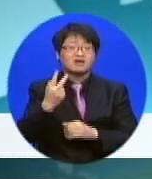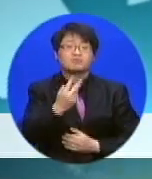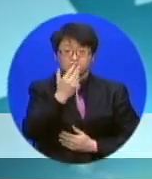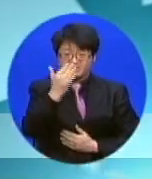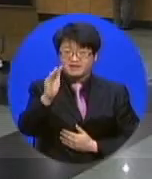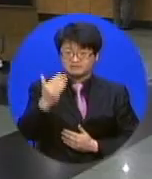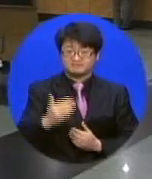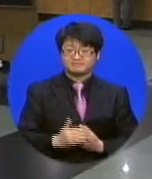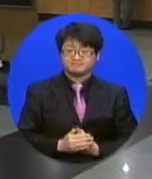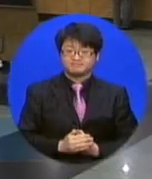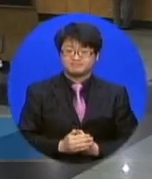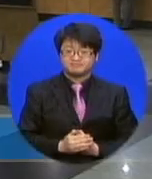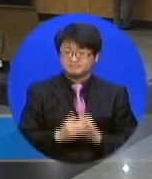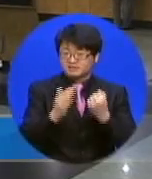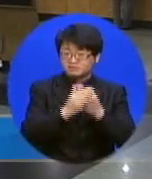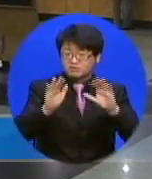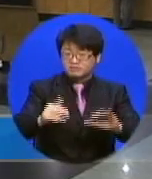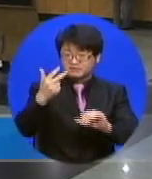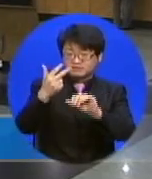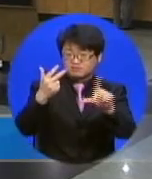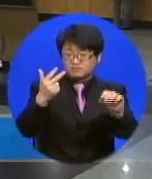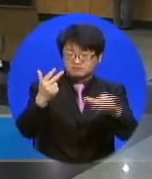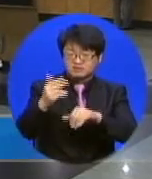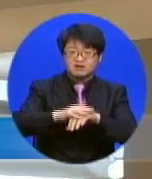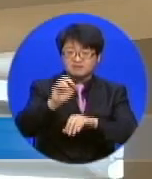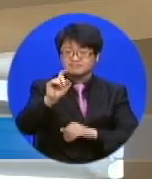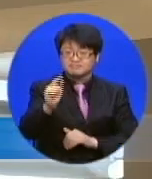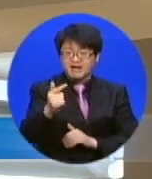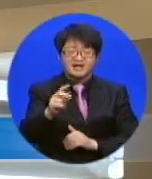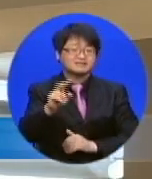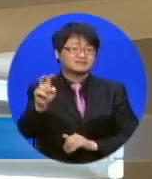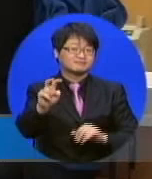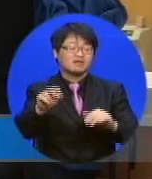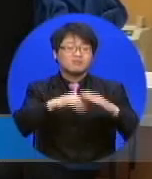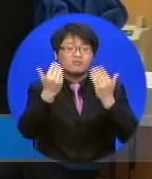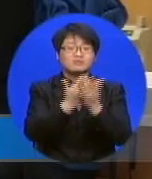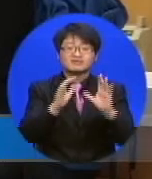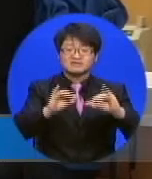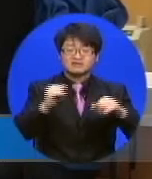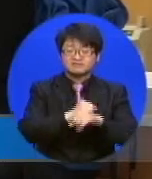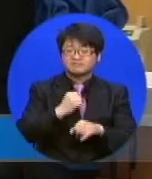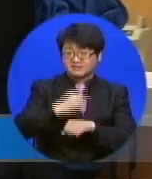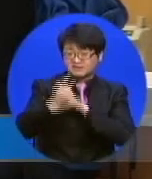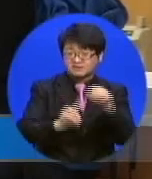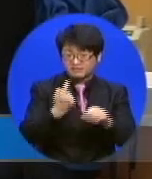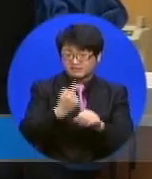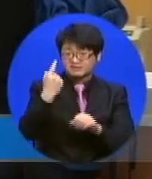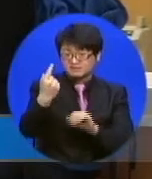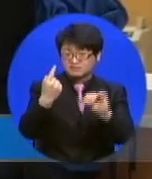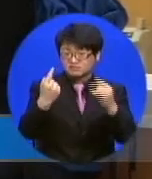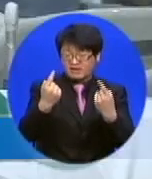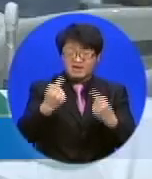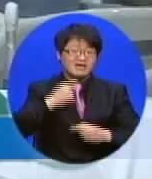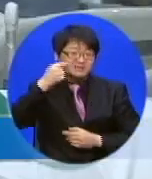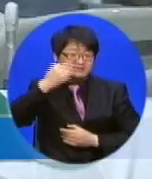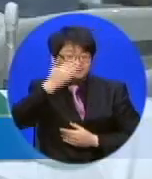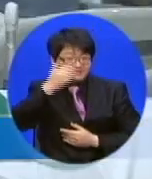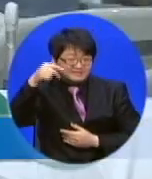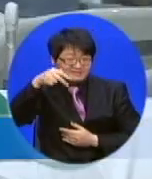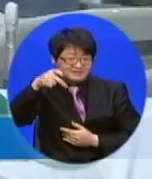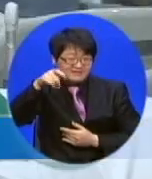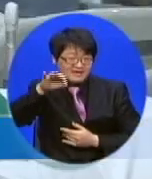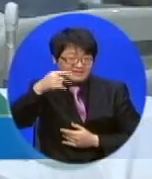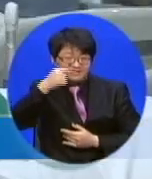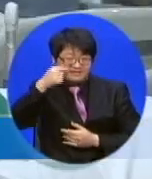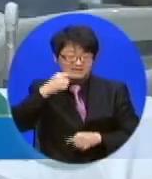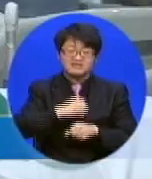됩니다. 따라서 오는 7월부터 만 20세 이상 모든 국민은 매년 1회 한해 스케일링에 대해서 보험 적용을